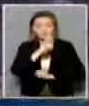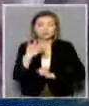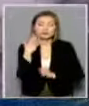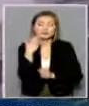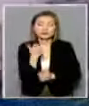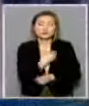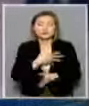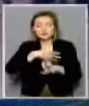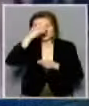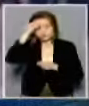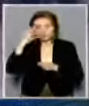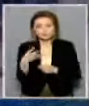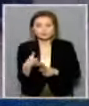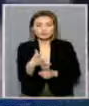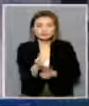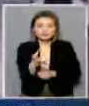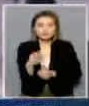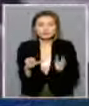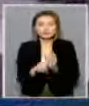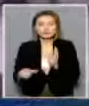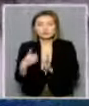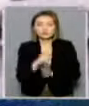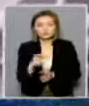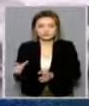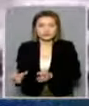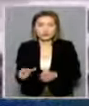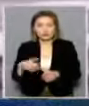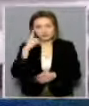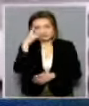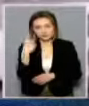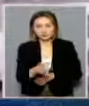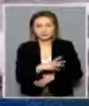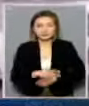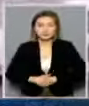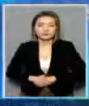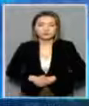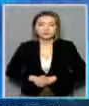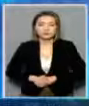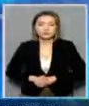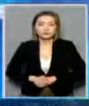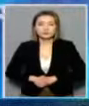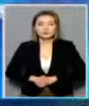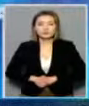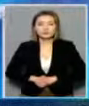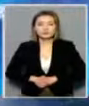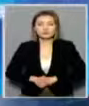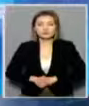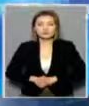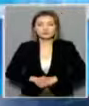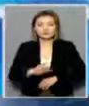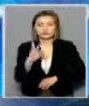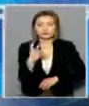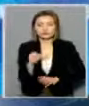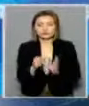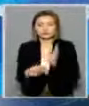жеңілдігін ескере отырып 4561 тұлғаға ескерту жасалды. Қазіргі уақытта